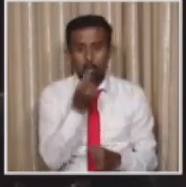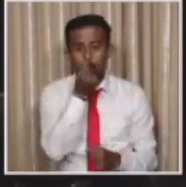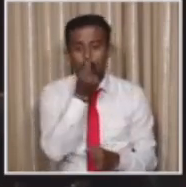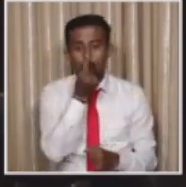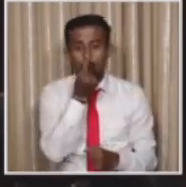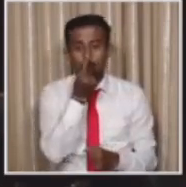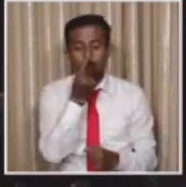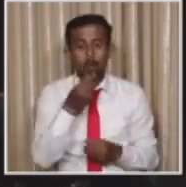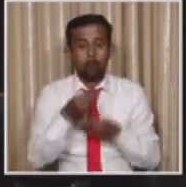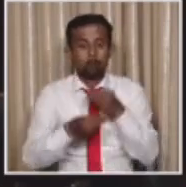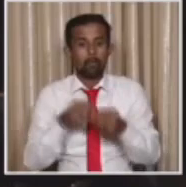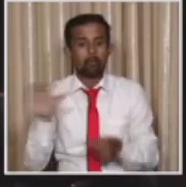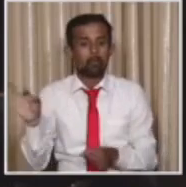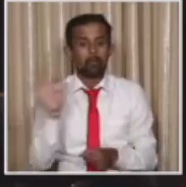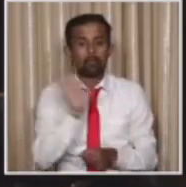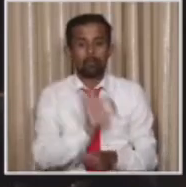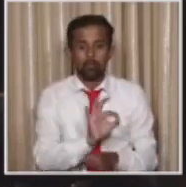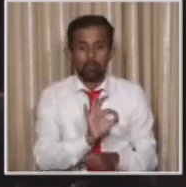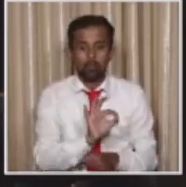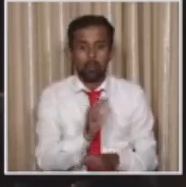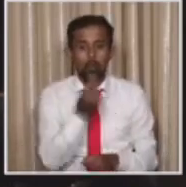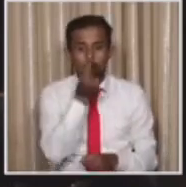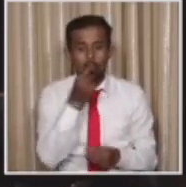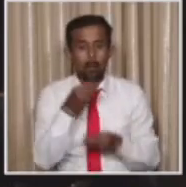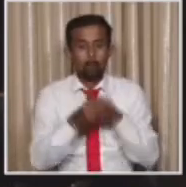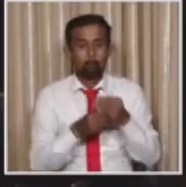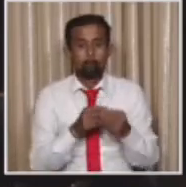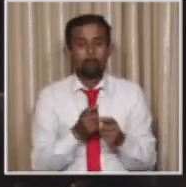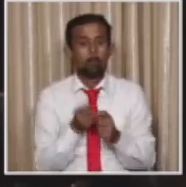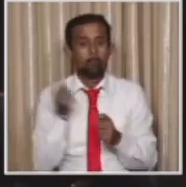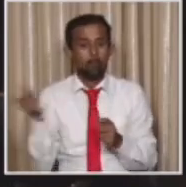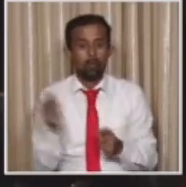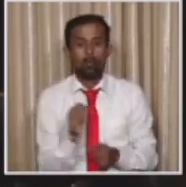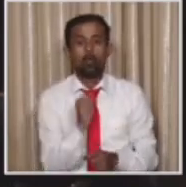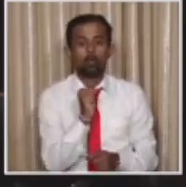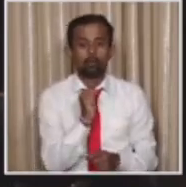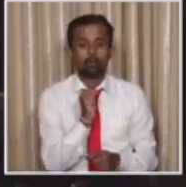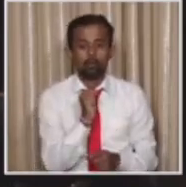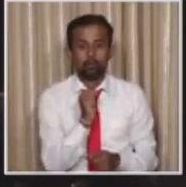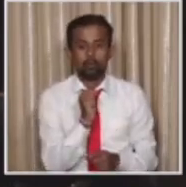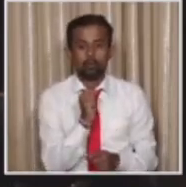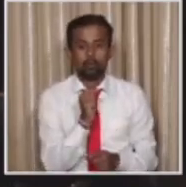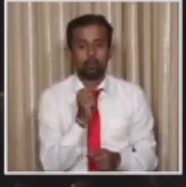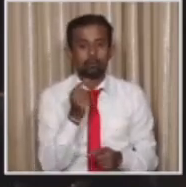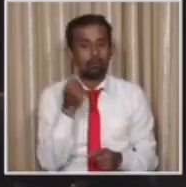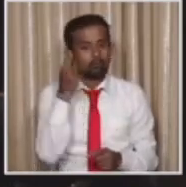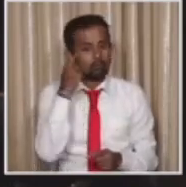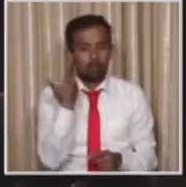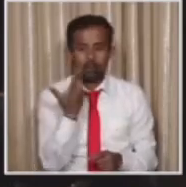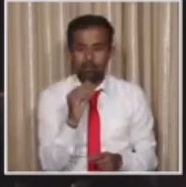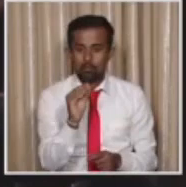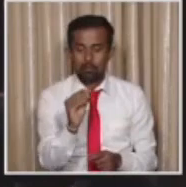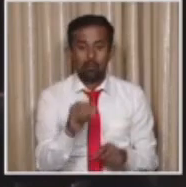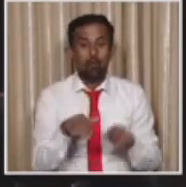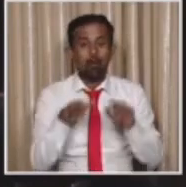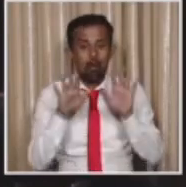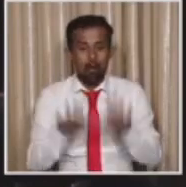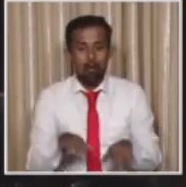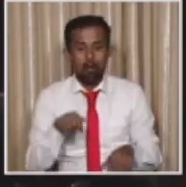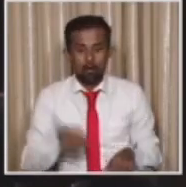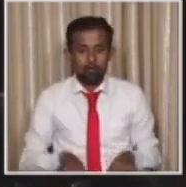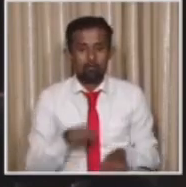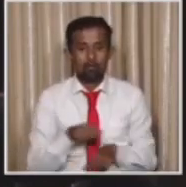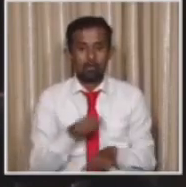ඕස්ට්‍රේලියාවේ කම්පැනියක් තෝරගත්තේ? ඒ ඕස්ට්‍රේලියා කම්පැනියට ගිවීම කරන්නේ කොහමද? ඒවා ගැන ඒගොල්ලෝ දන්නේ නැත්නම් අවසානයේ දැන් අද ඇවිල්ලා මොකද්ද